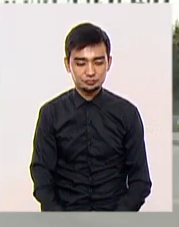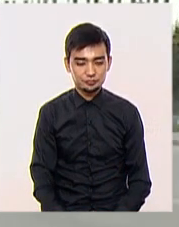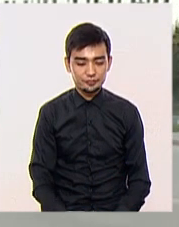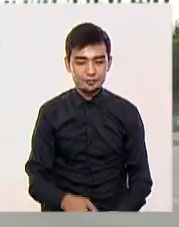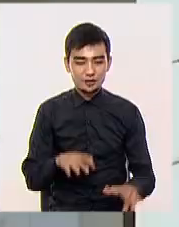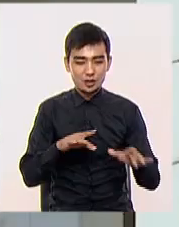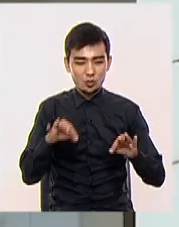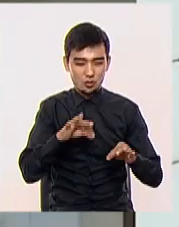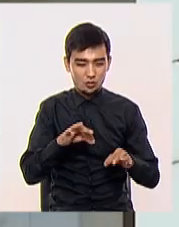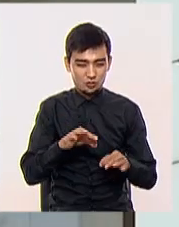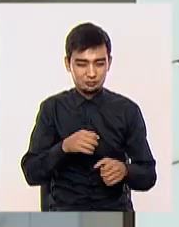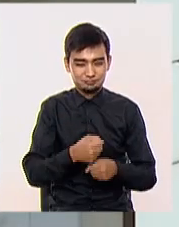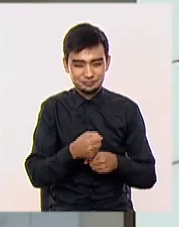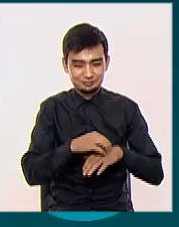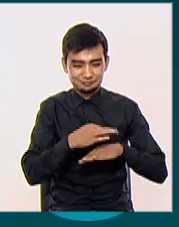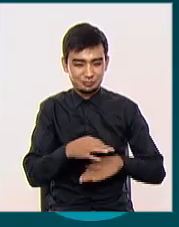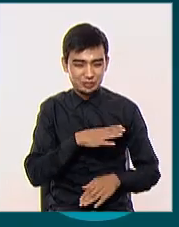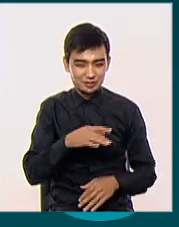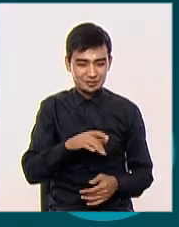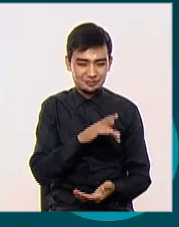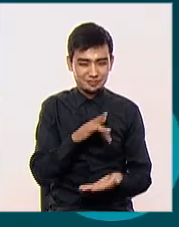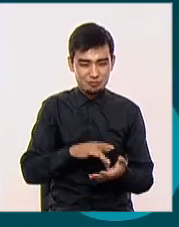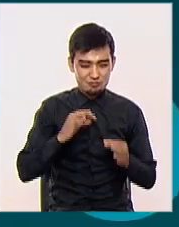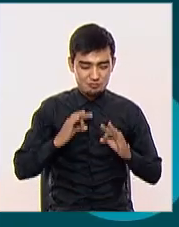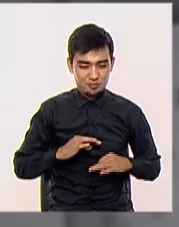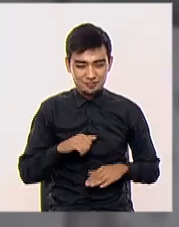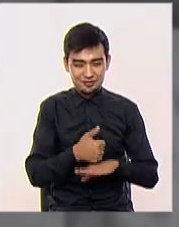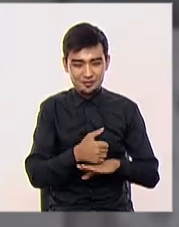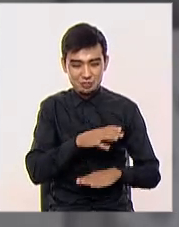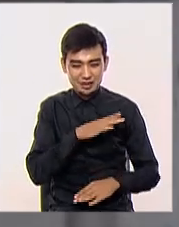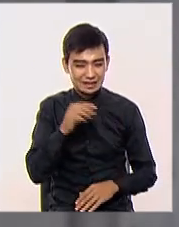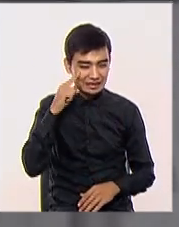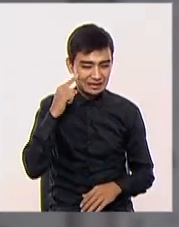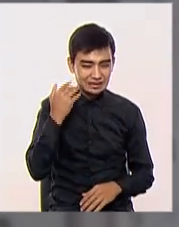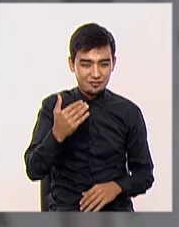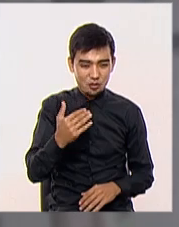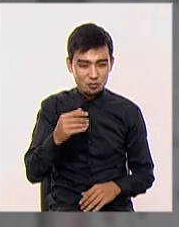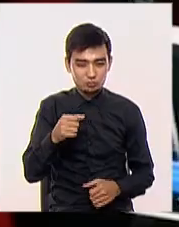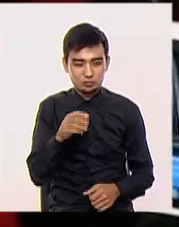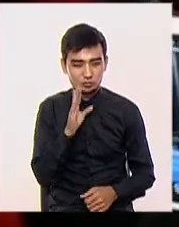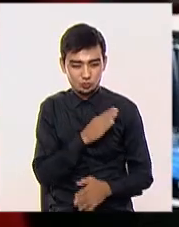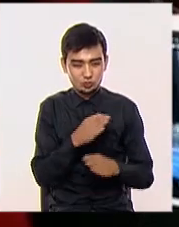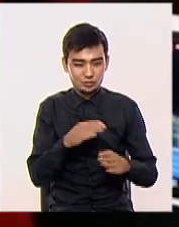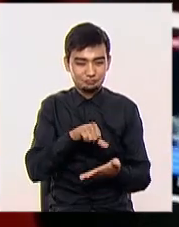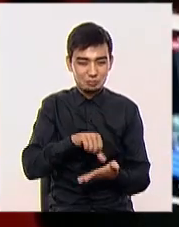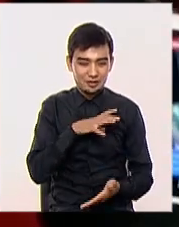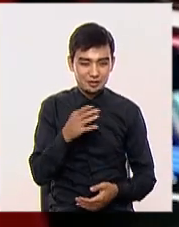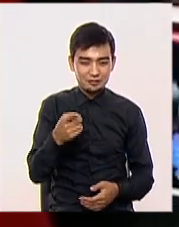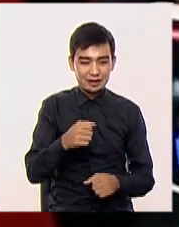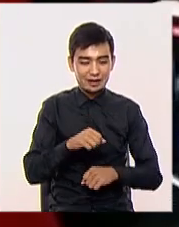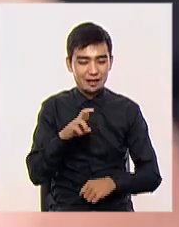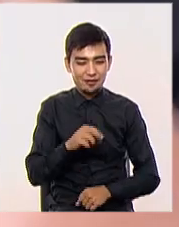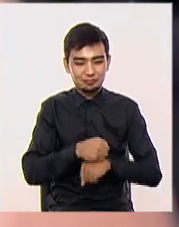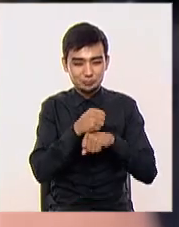Дело о пытках. Генеральная прокуратура приглашает в Казахстан кыргызского музыканта. Ранее иностранный джазмен заявил, что за деньги участвовал в